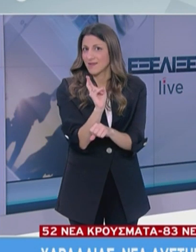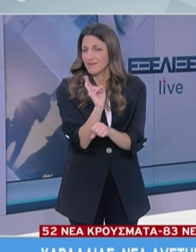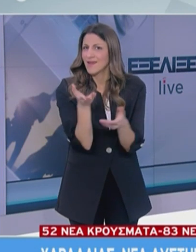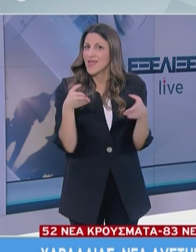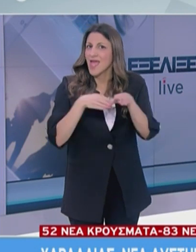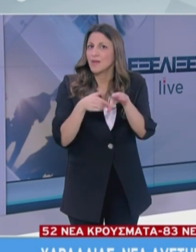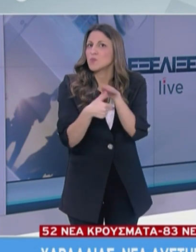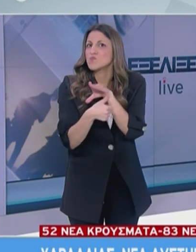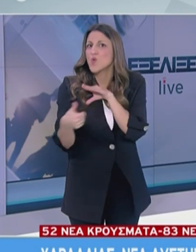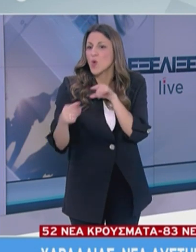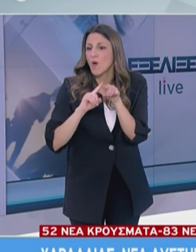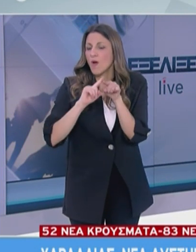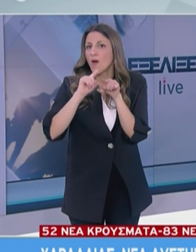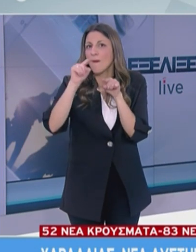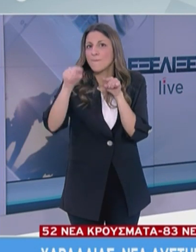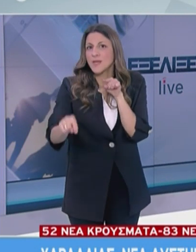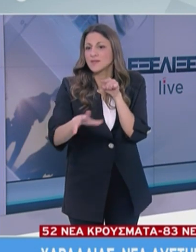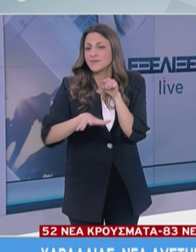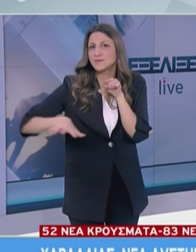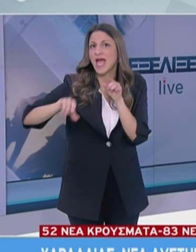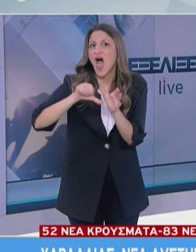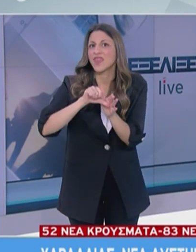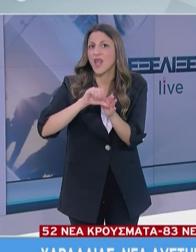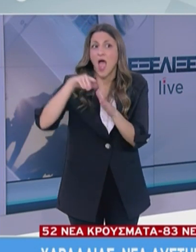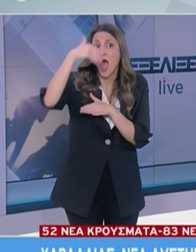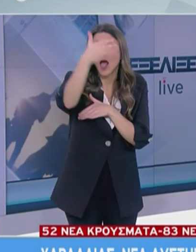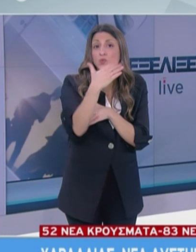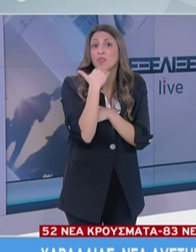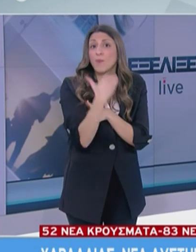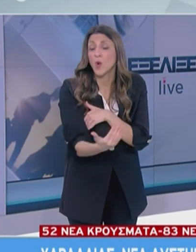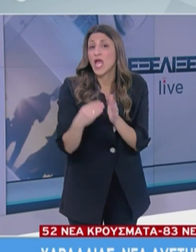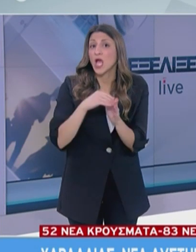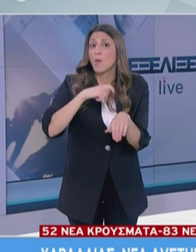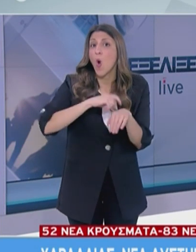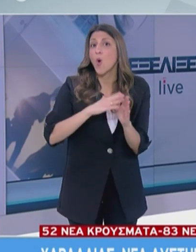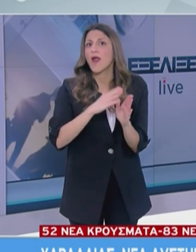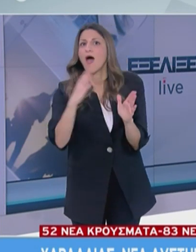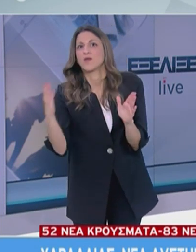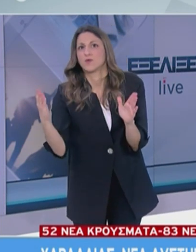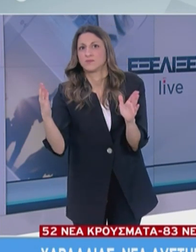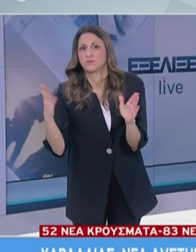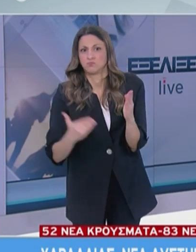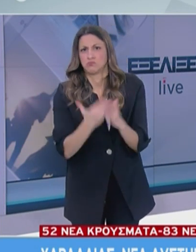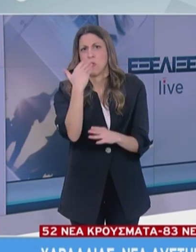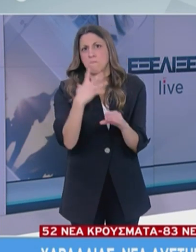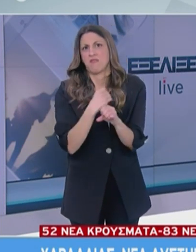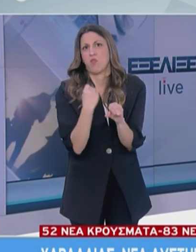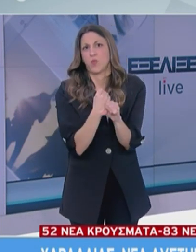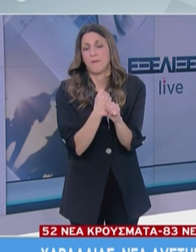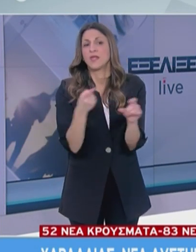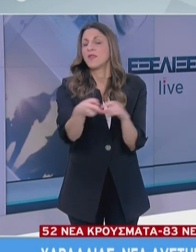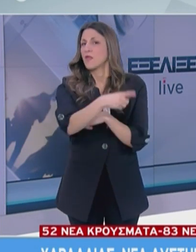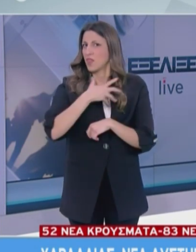αφορά αποκλειστικά και μόνο την κίνηση εντός νομού εργασίας και μόνο για τις ώρες εργασίας. Άρα να γνωρίζουν όσοι επιλέξουν να